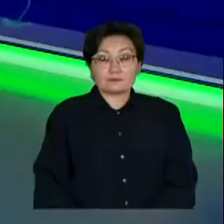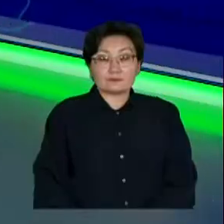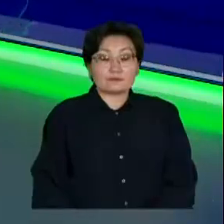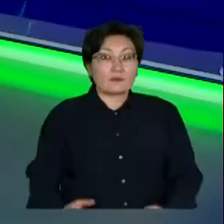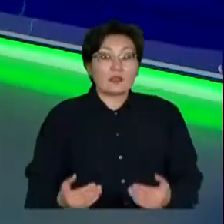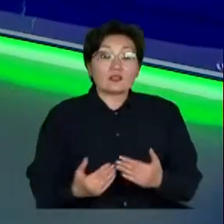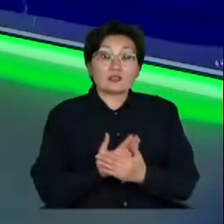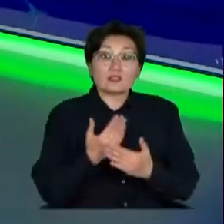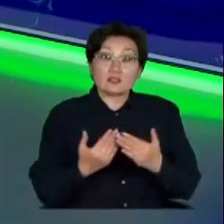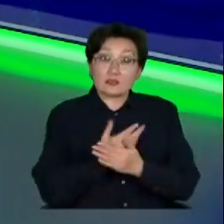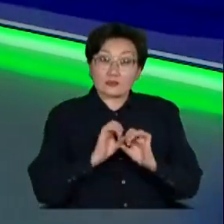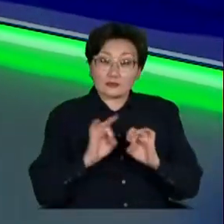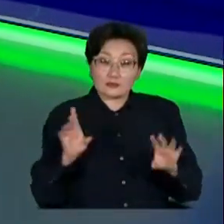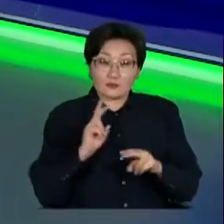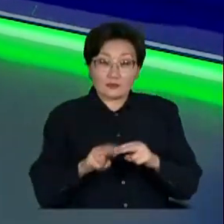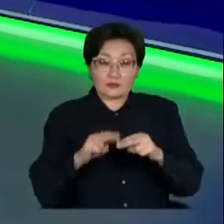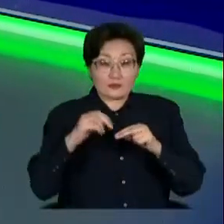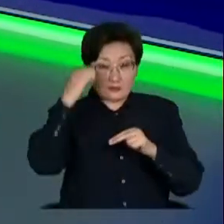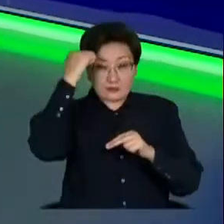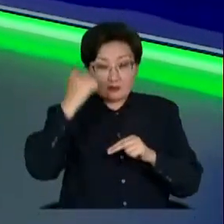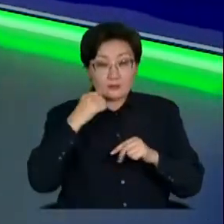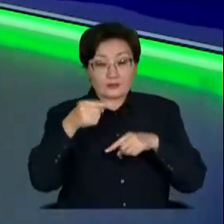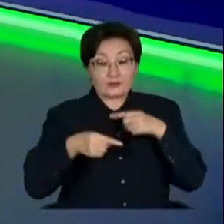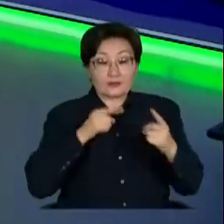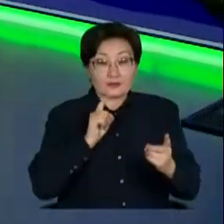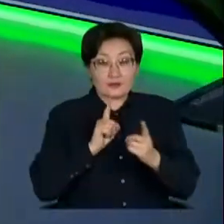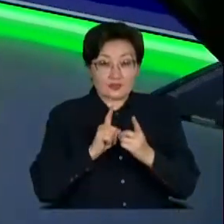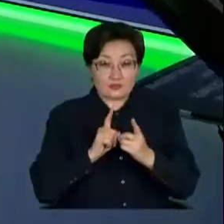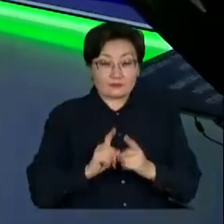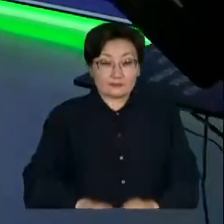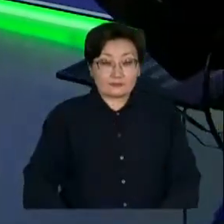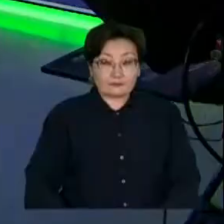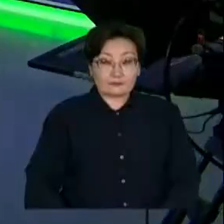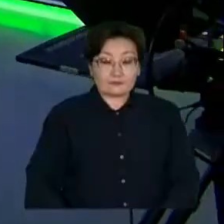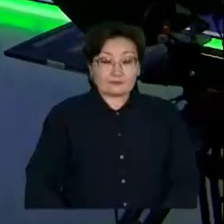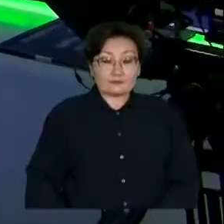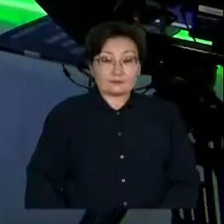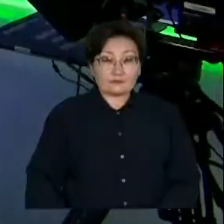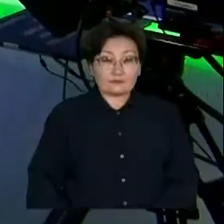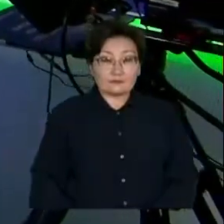Құрметті көрермен, әзірге айтарымыз осы. Сағат 19:00-де қорытынды жаңалықтарда жүздескенше.